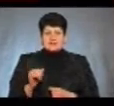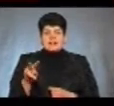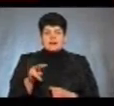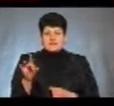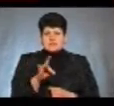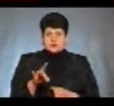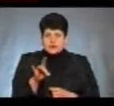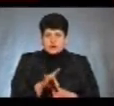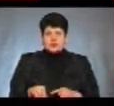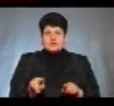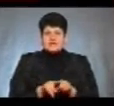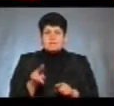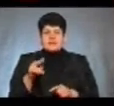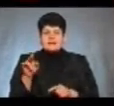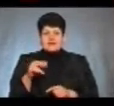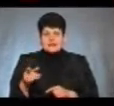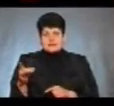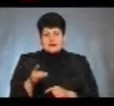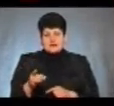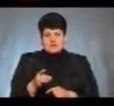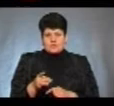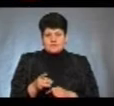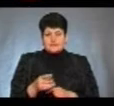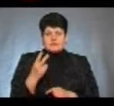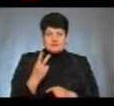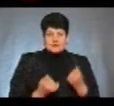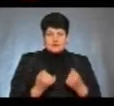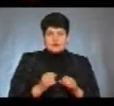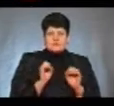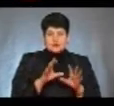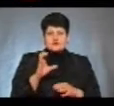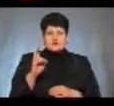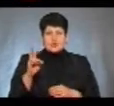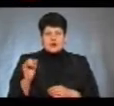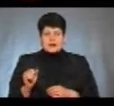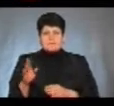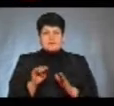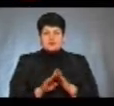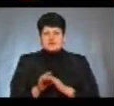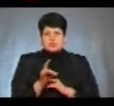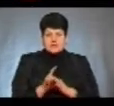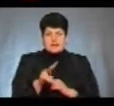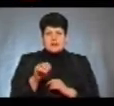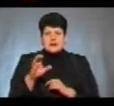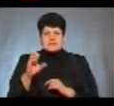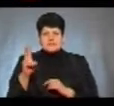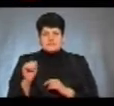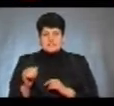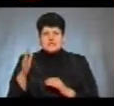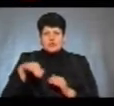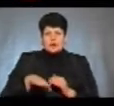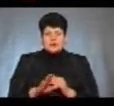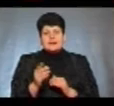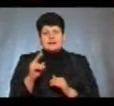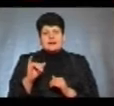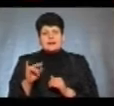амбулаторію Старого міста Підгаєцького району. Нові автомобілі будуть також в амбулаторіях у Скориках, під Волочиського району, у селах Ласківці, Долина,